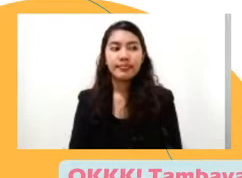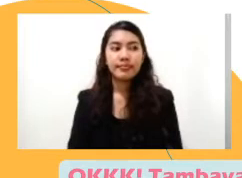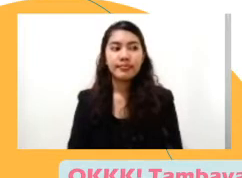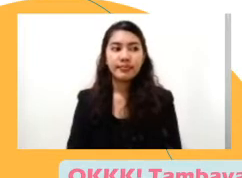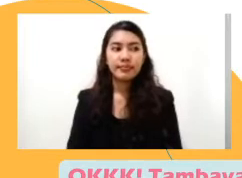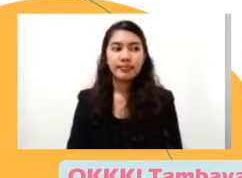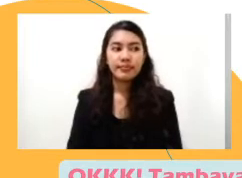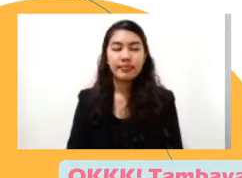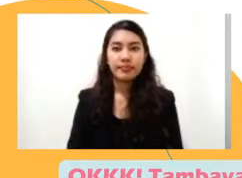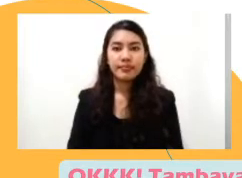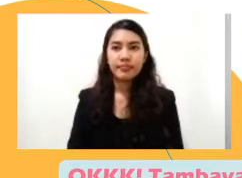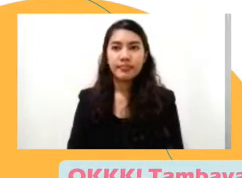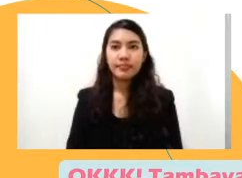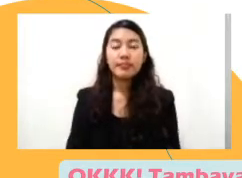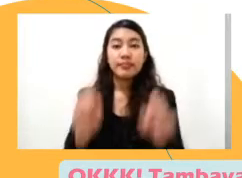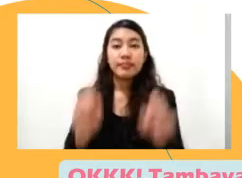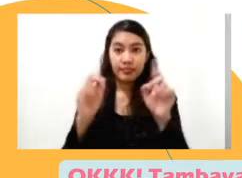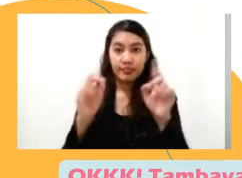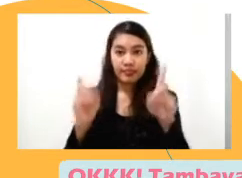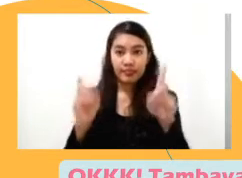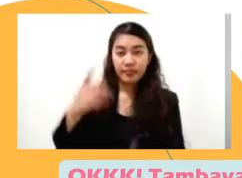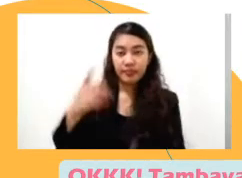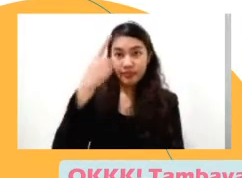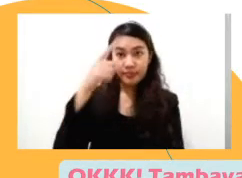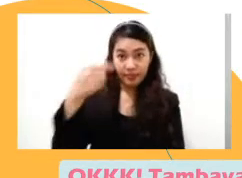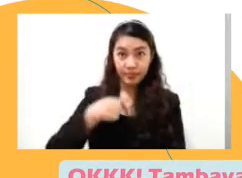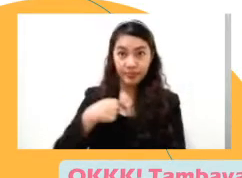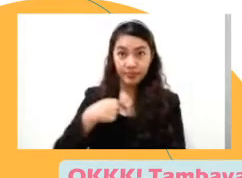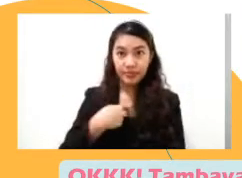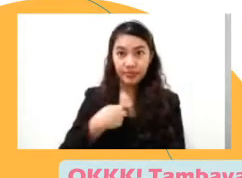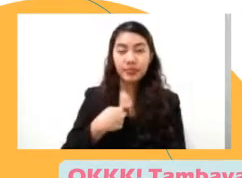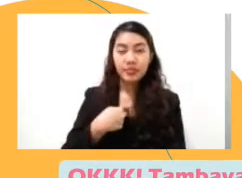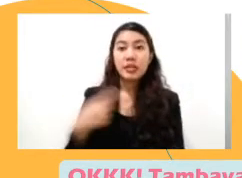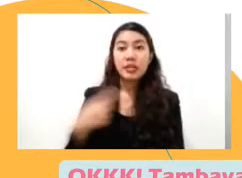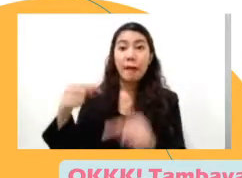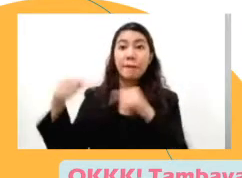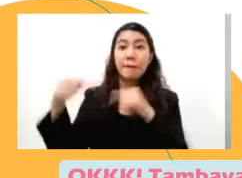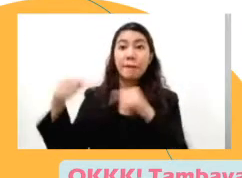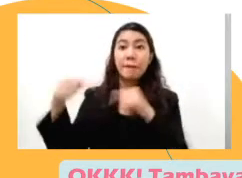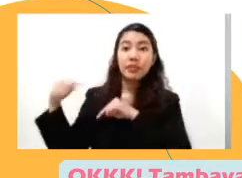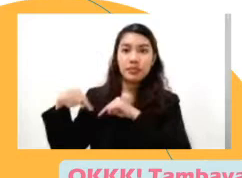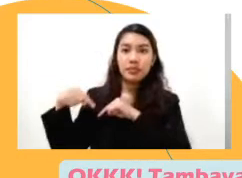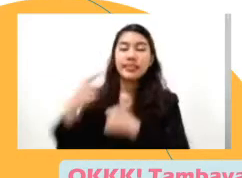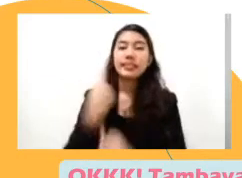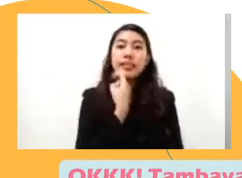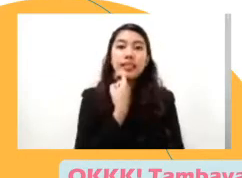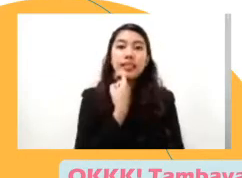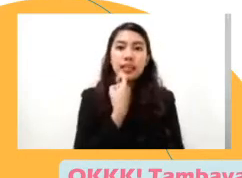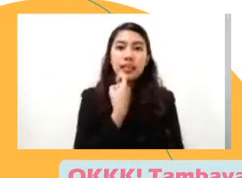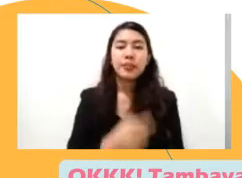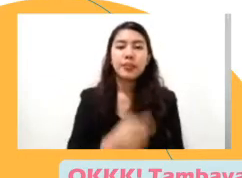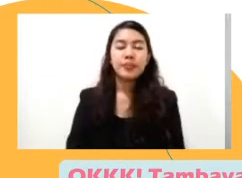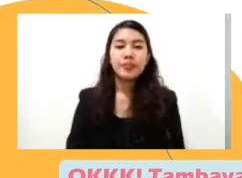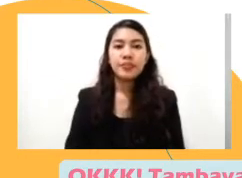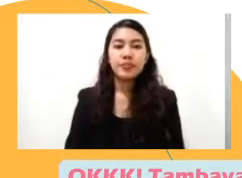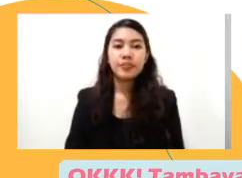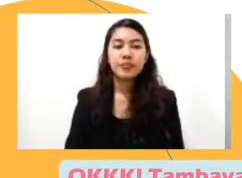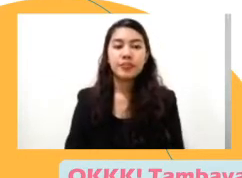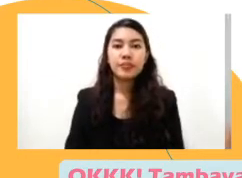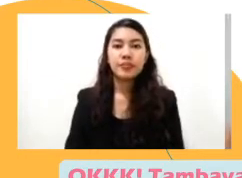Okay. Para sa akin, babalikan ko yung binanggit natin kanina kasi tulad ng yun